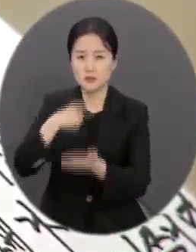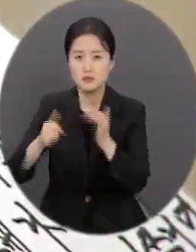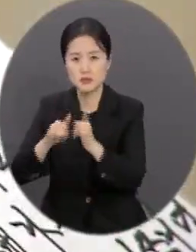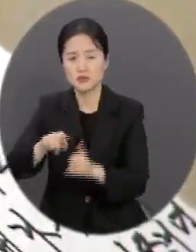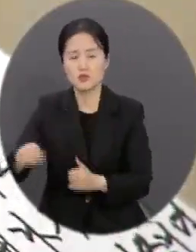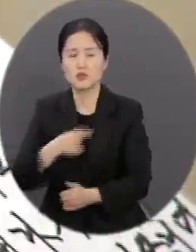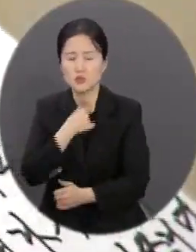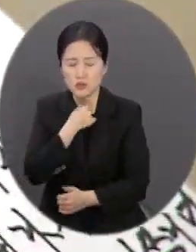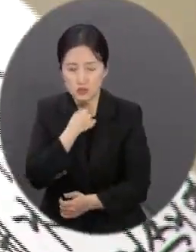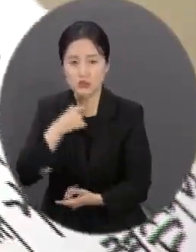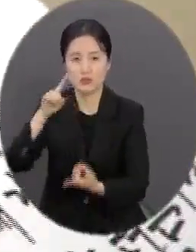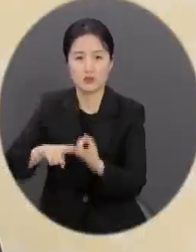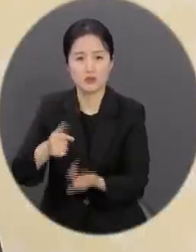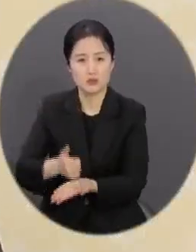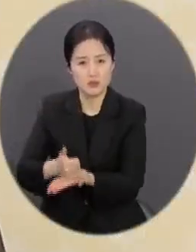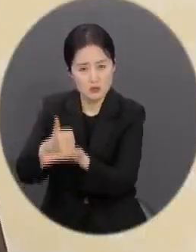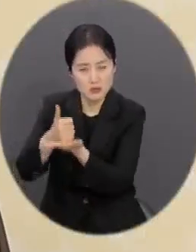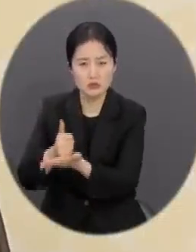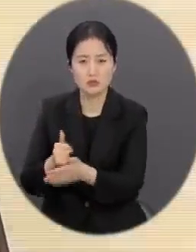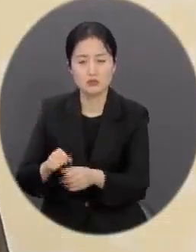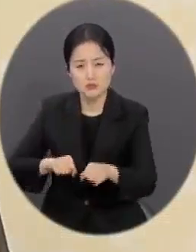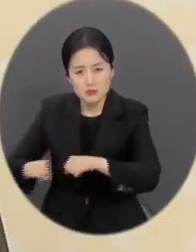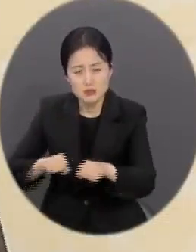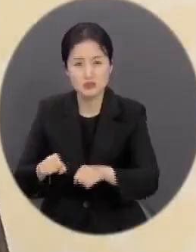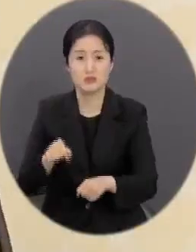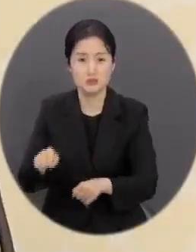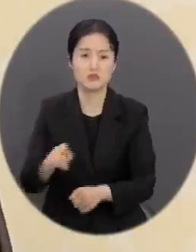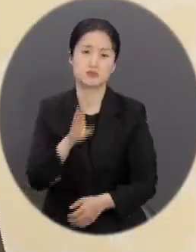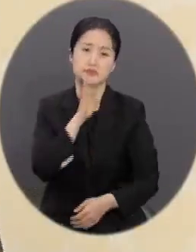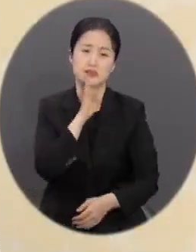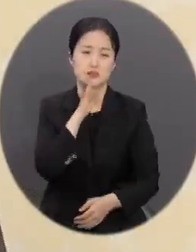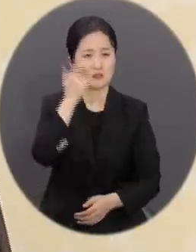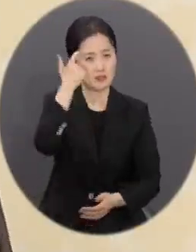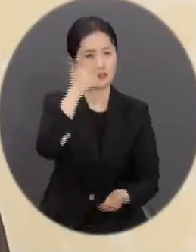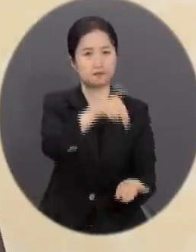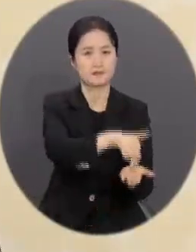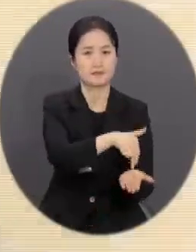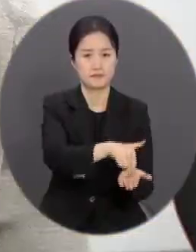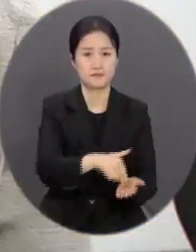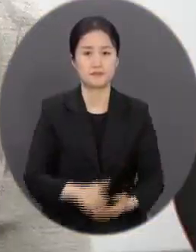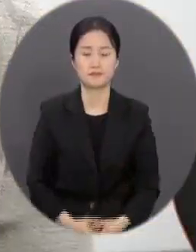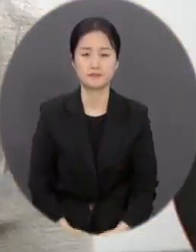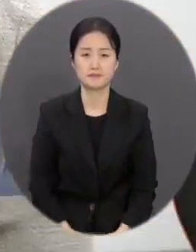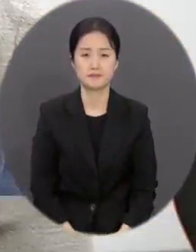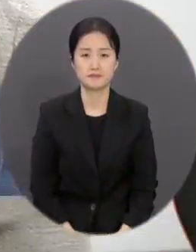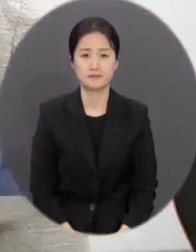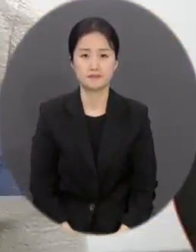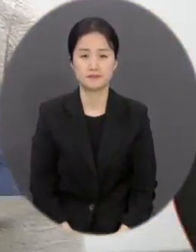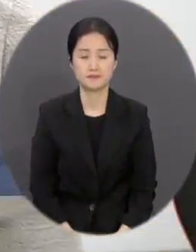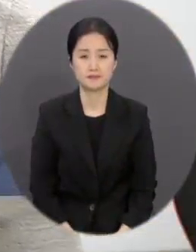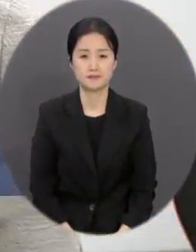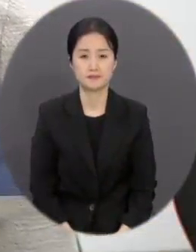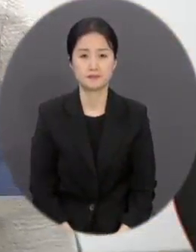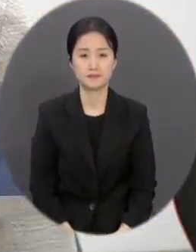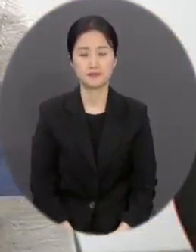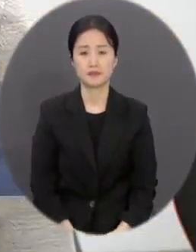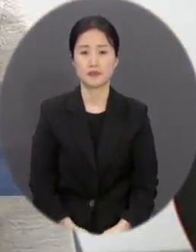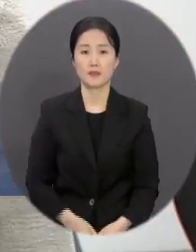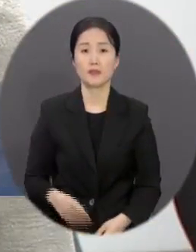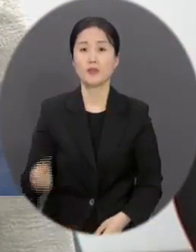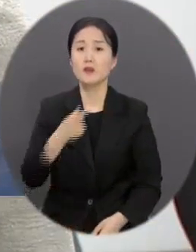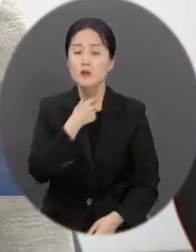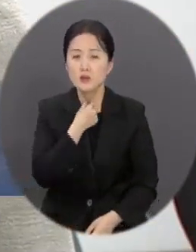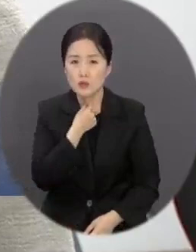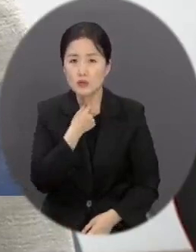존중받아야 한다며 다만 원고의 유지를 따르는 것이 바람직하다고 생각했다고 말했습니다. 마무리도 원고들의 유지에 따라야